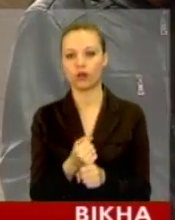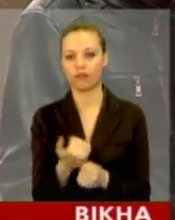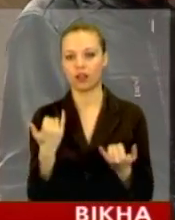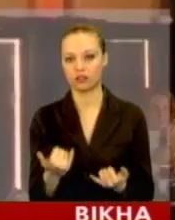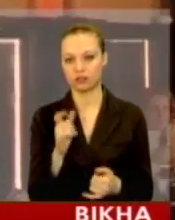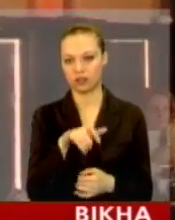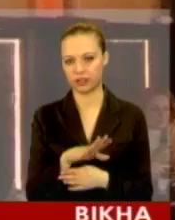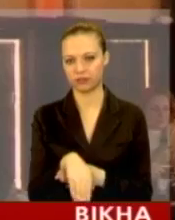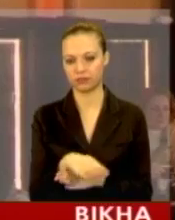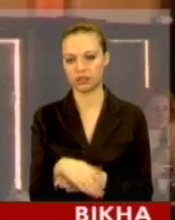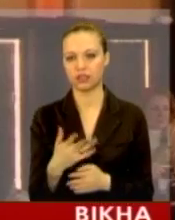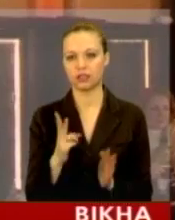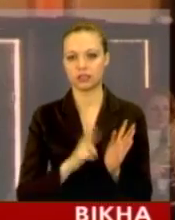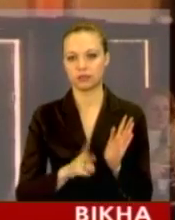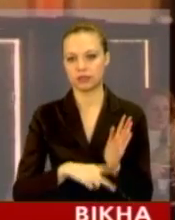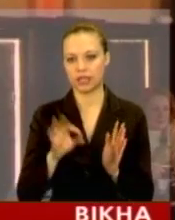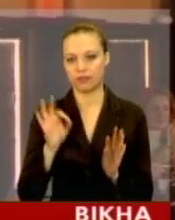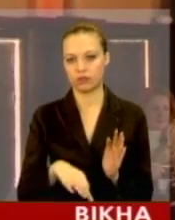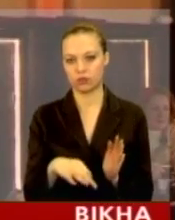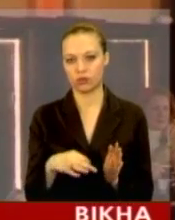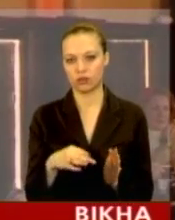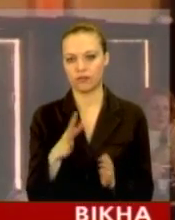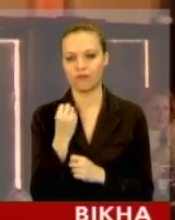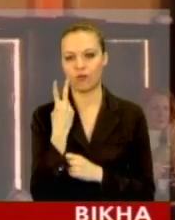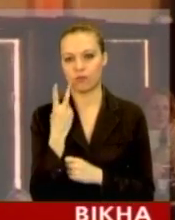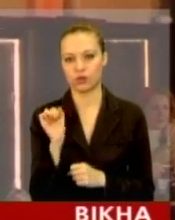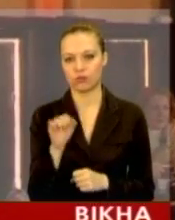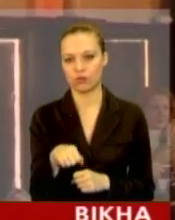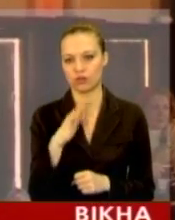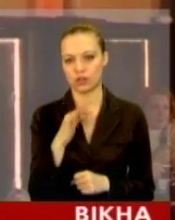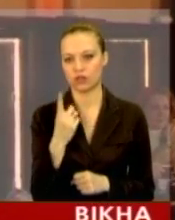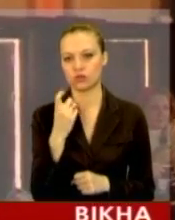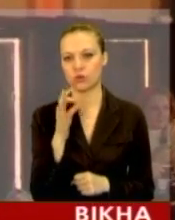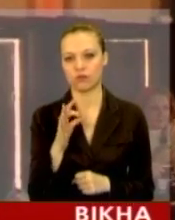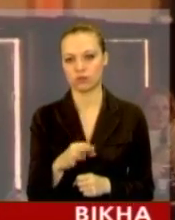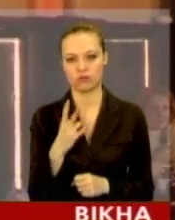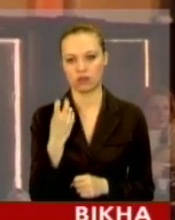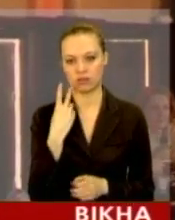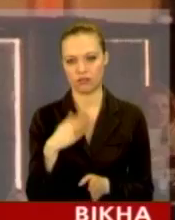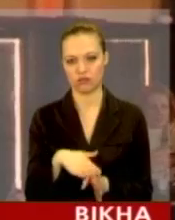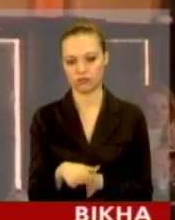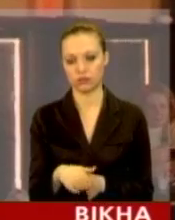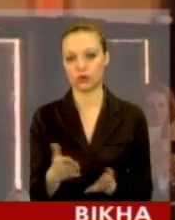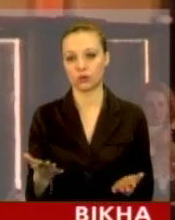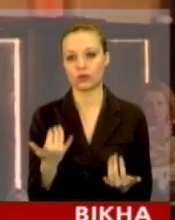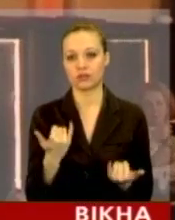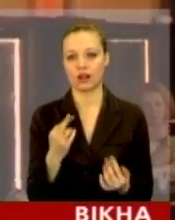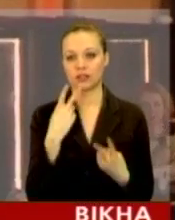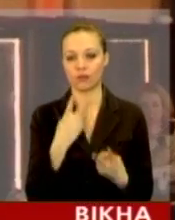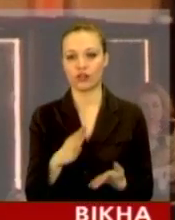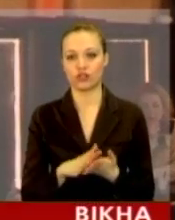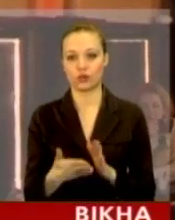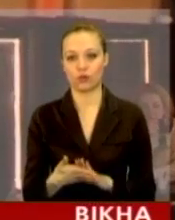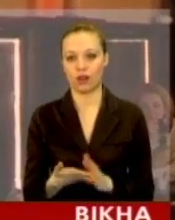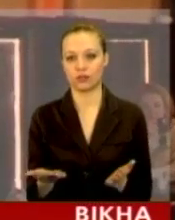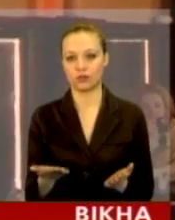не густо. 80%, особливо в обід, можна сказати, навіть всі 100% не завжди зайняті. Ну, зараз ви, як бачите,